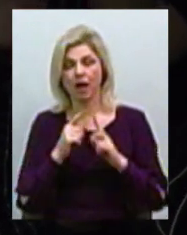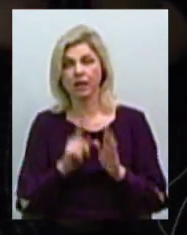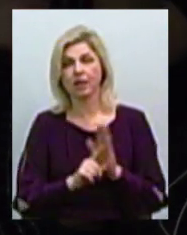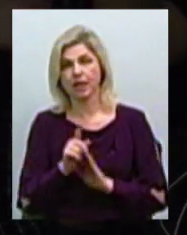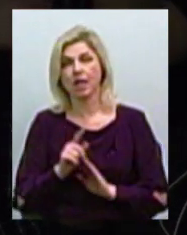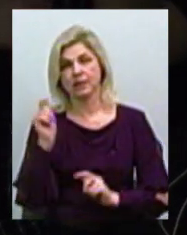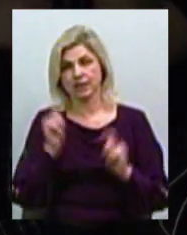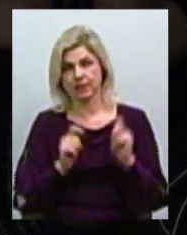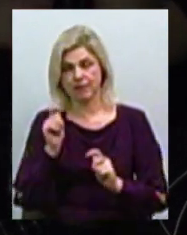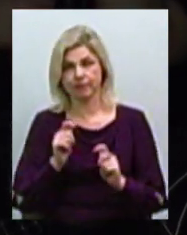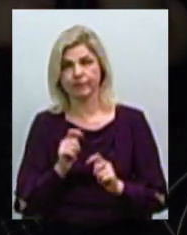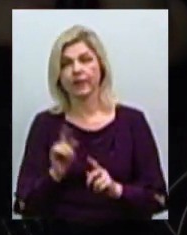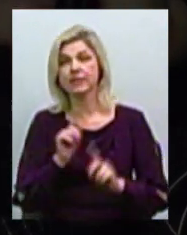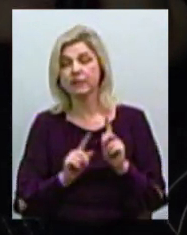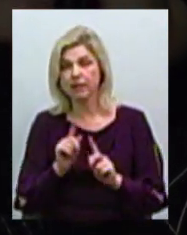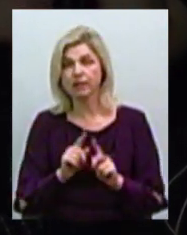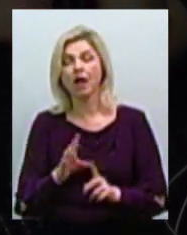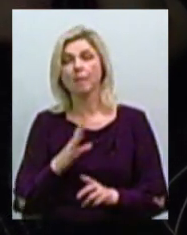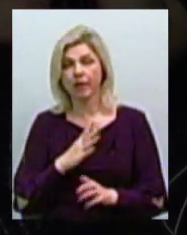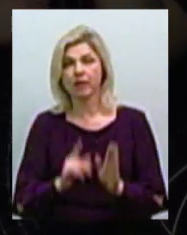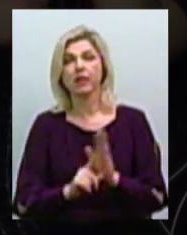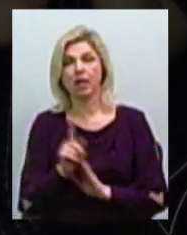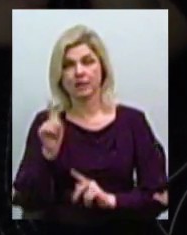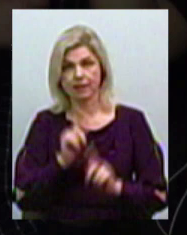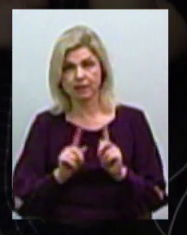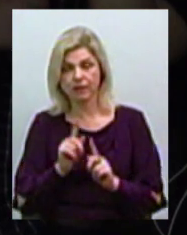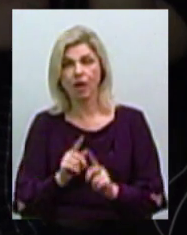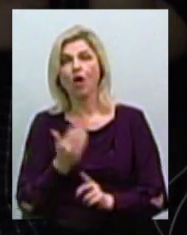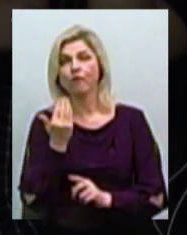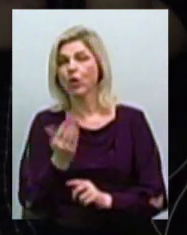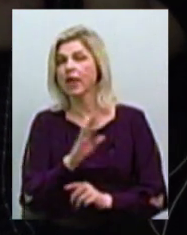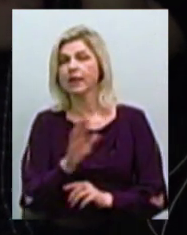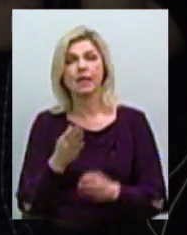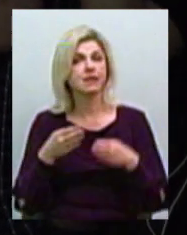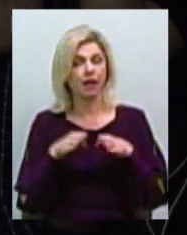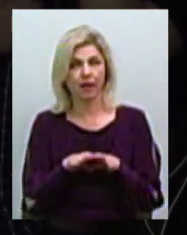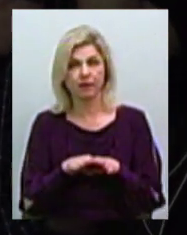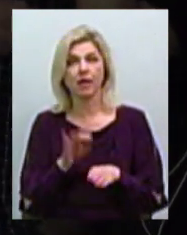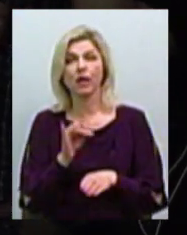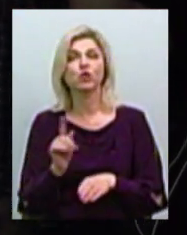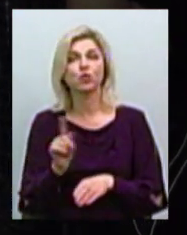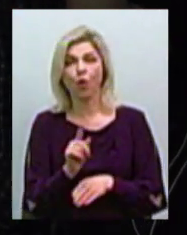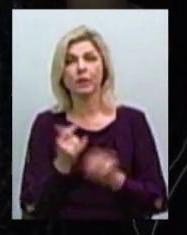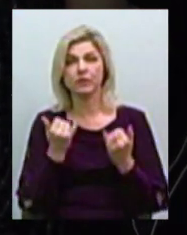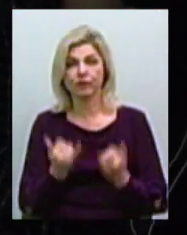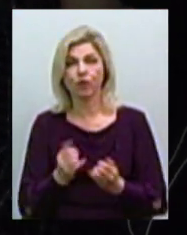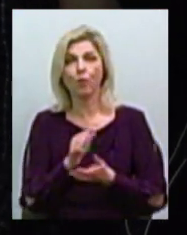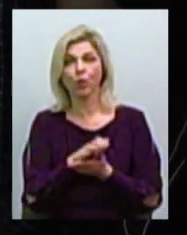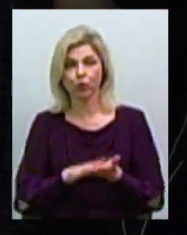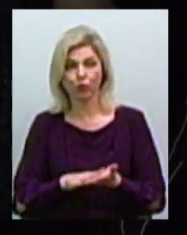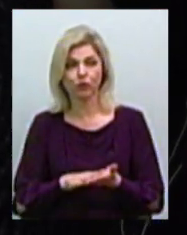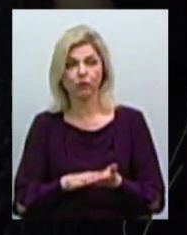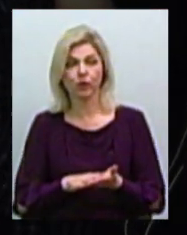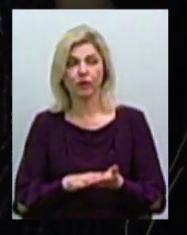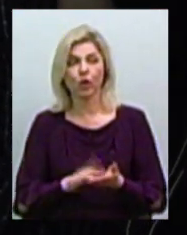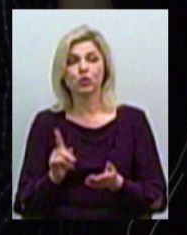сесійне засідання. Сесійне засідання було розпочате, воно не закрите. І для того, щоб його сьогодні продовжувати, для